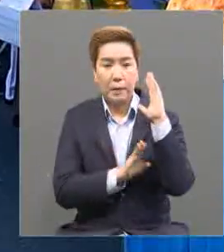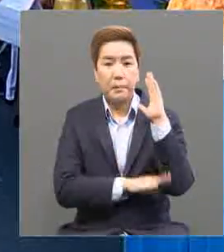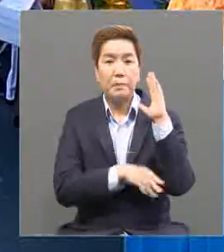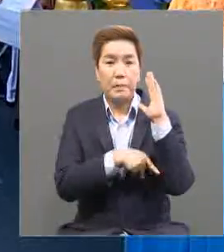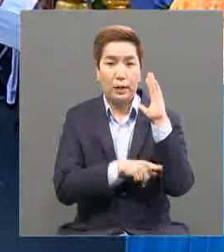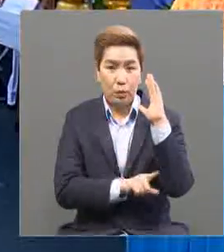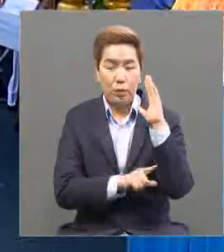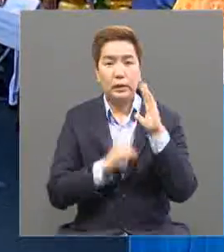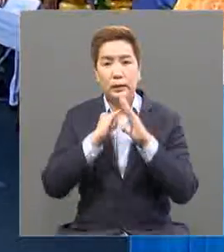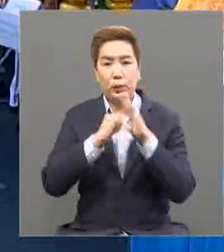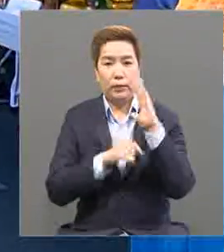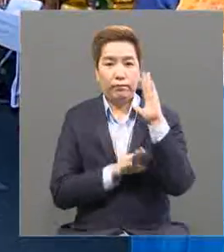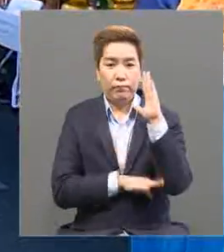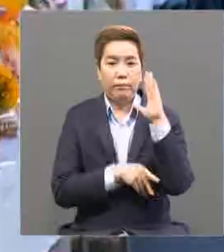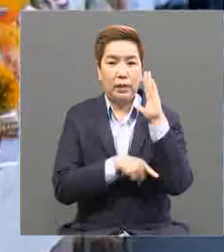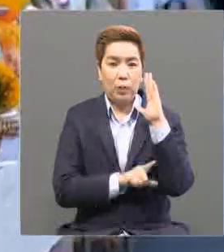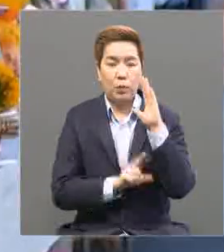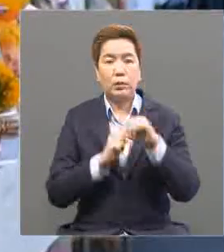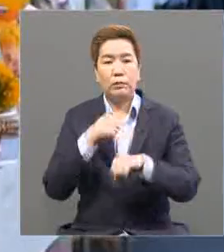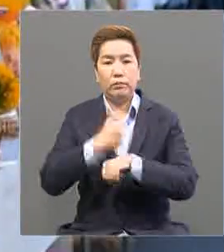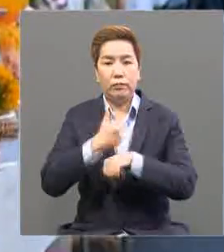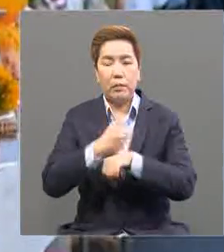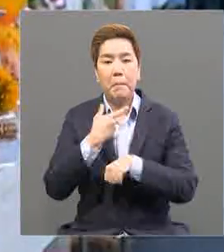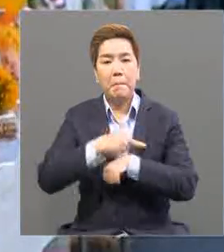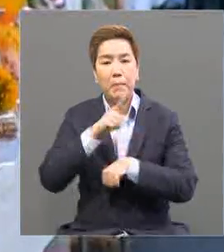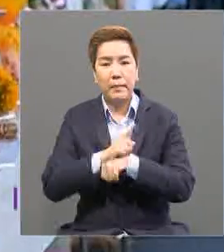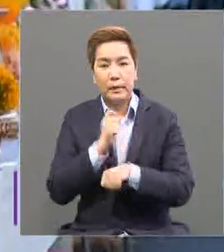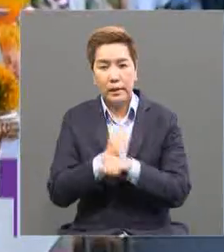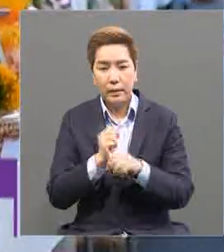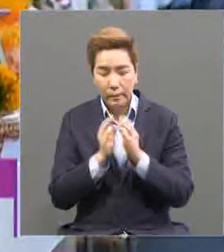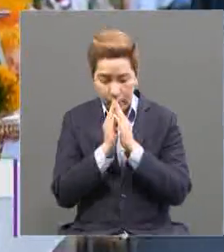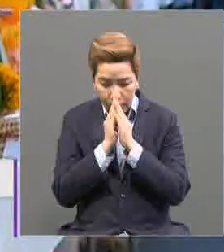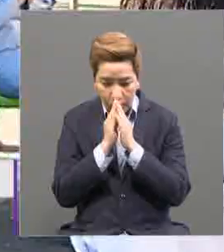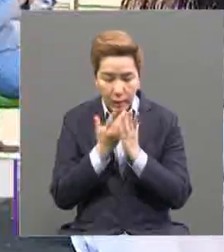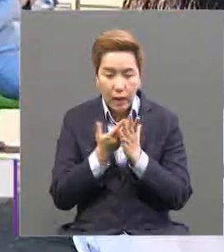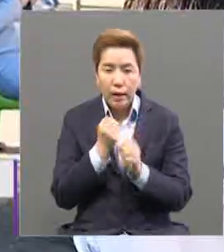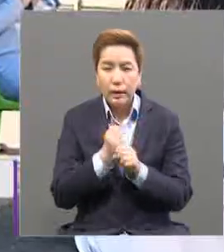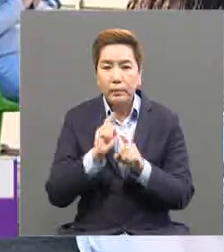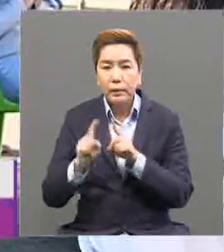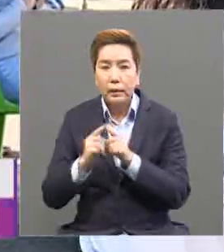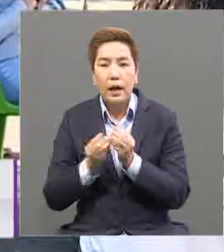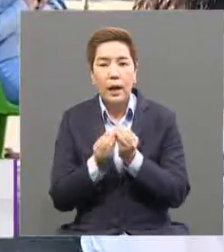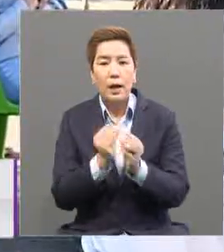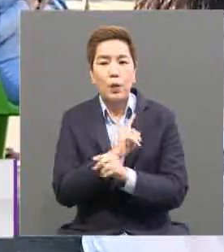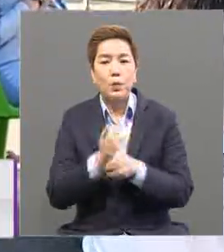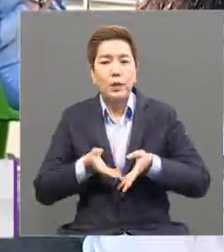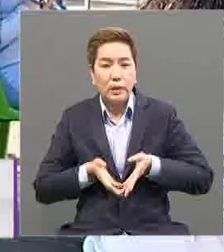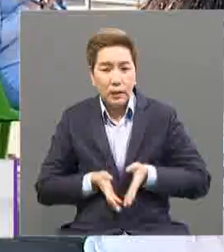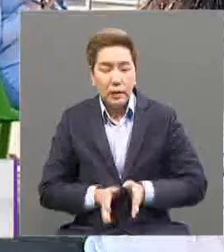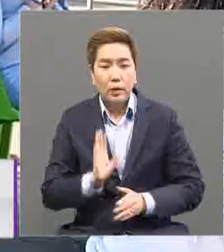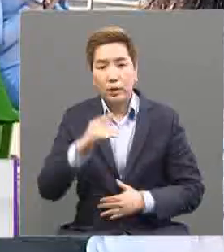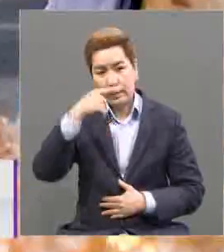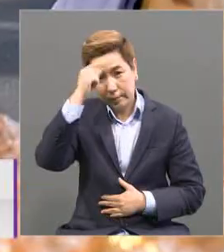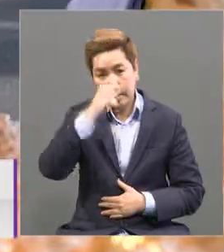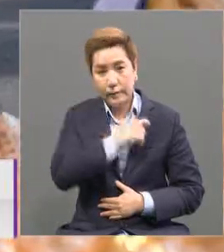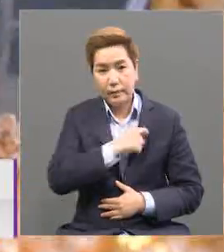คะผู้ว่าราชการจังหวัดเป็นประธานในพิธีทำบุญตักบาตรถวายเป็นพระราชกุศลเนื่องในโอกาสเฉลิมชนมพรรษา12สิง